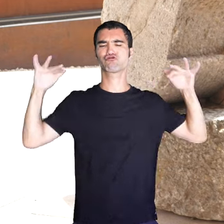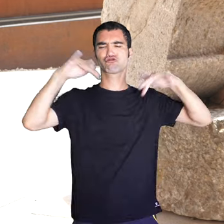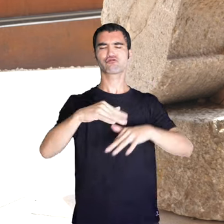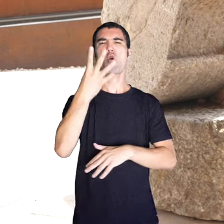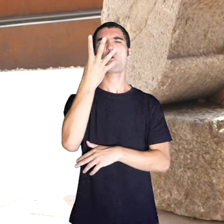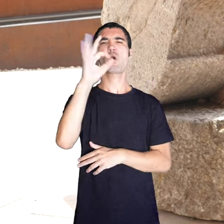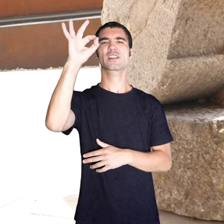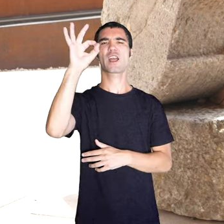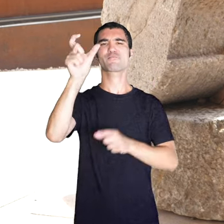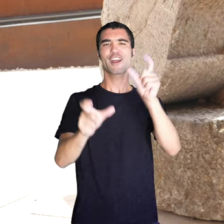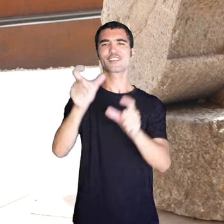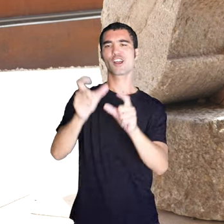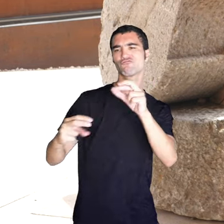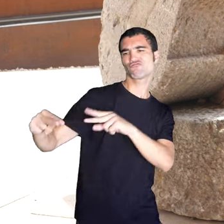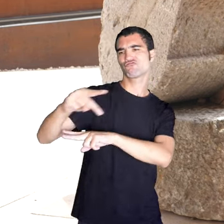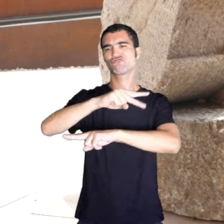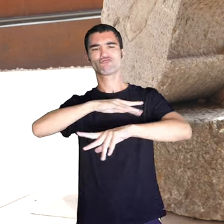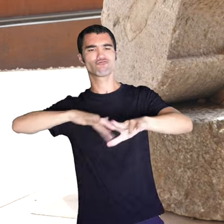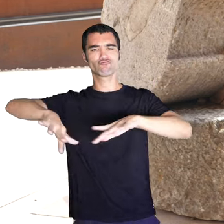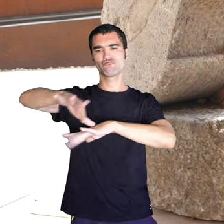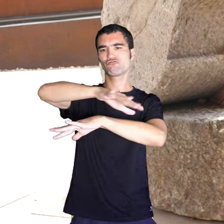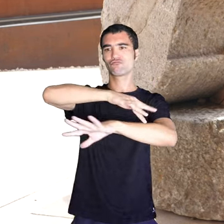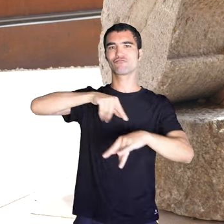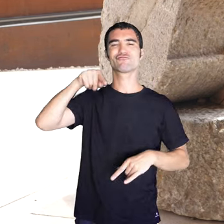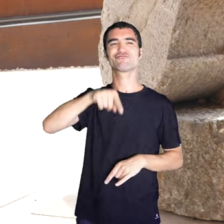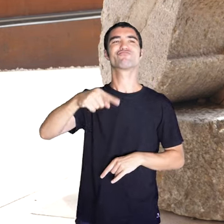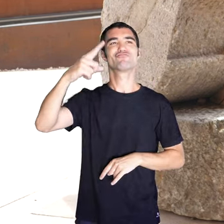persones. I allò era